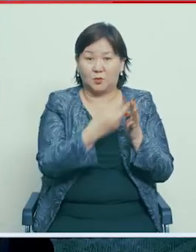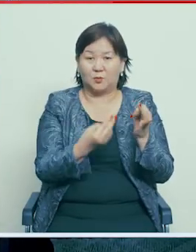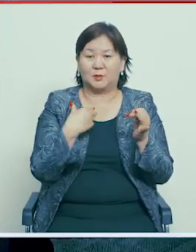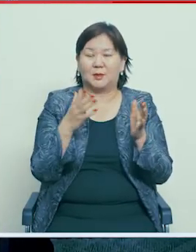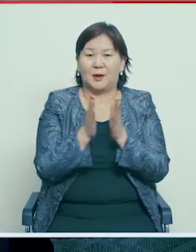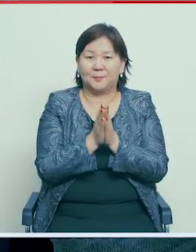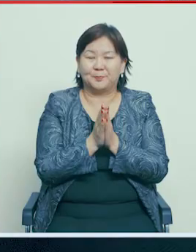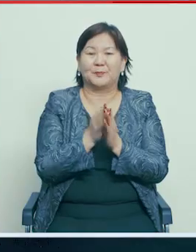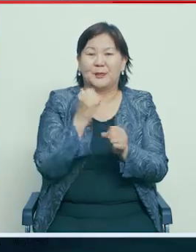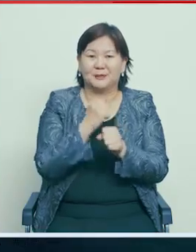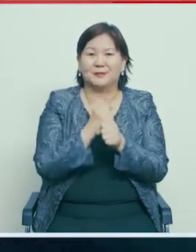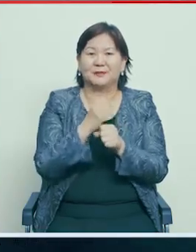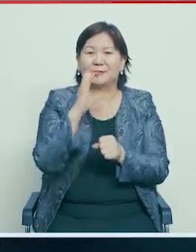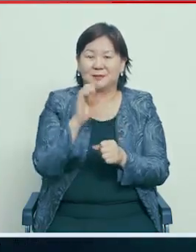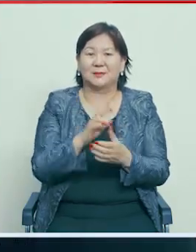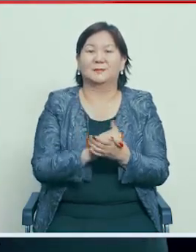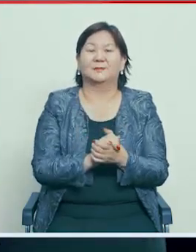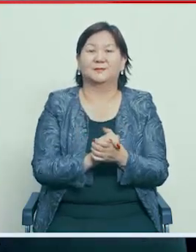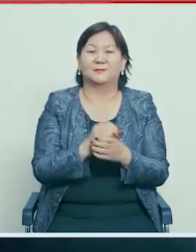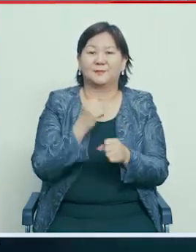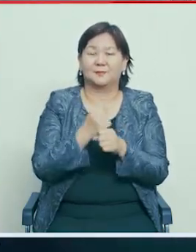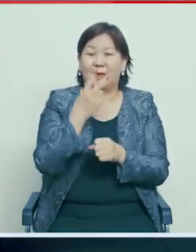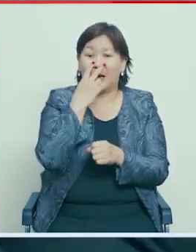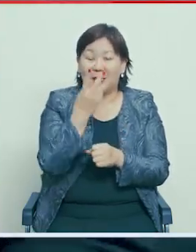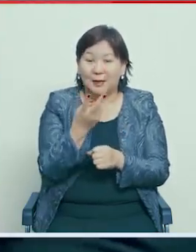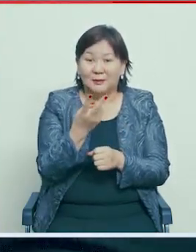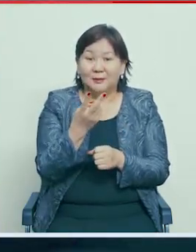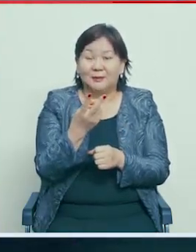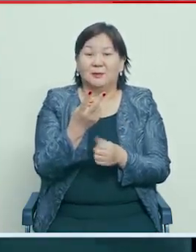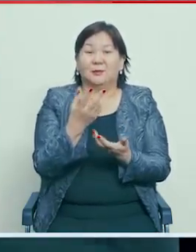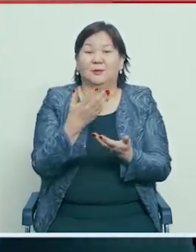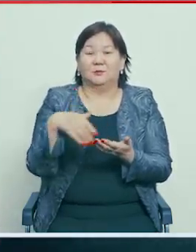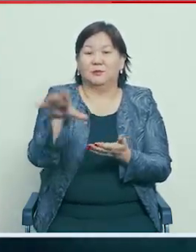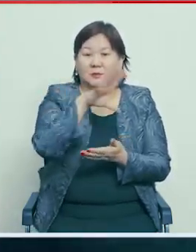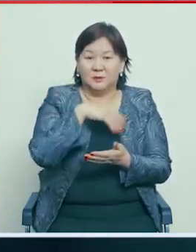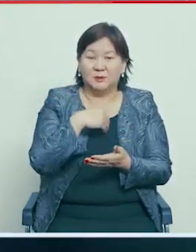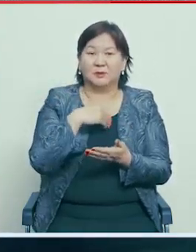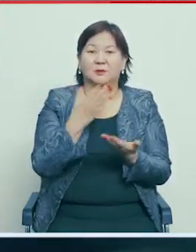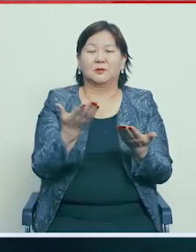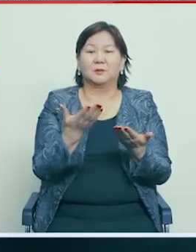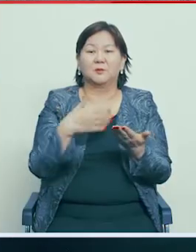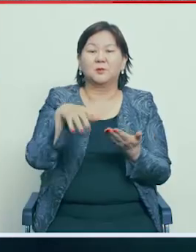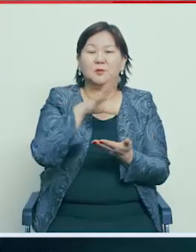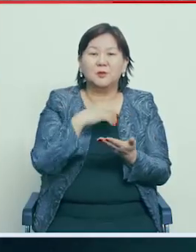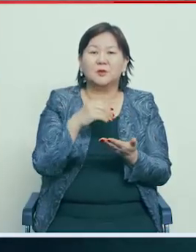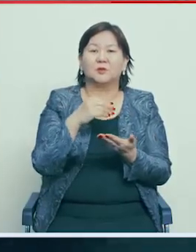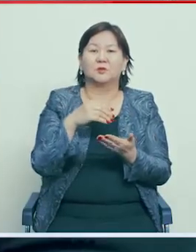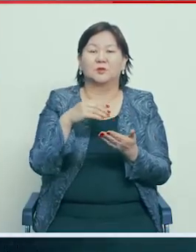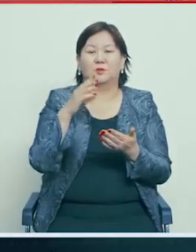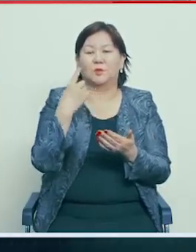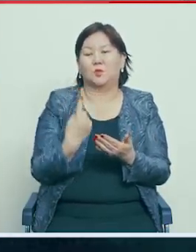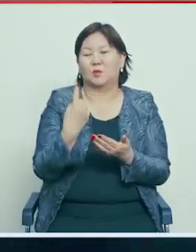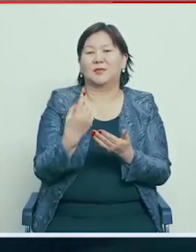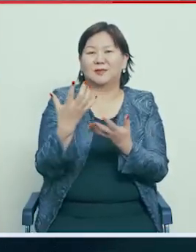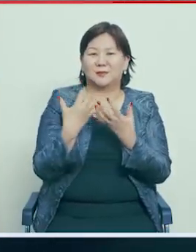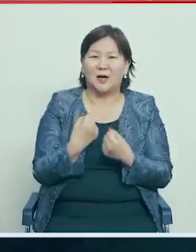бид нар хамтдаа ажилласан. Тэгээ энэ дээр ингээд харахад бид нэр өрдөөсөө бидний одоо зүйлийг хүлээж